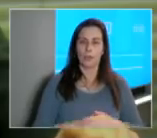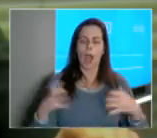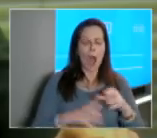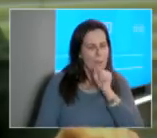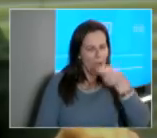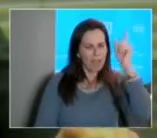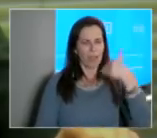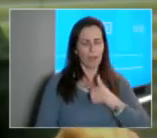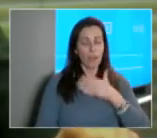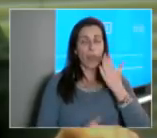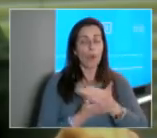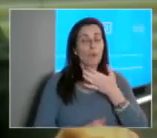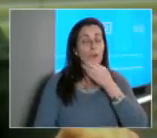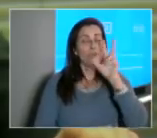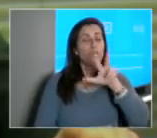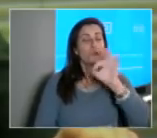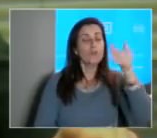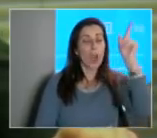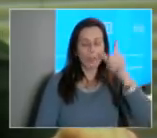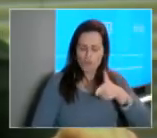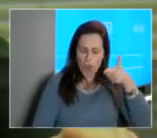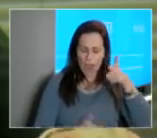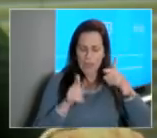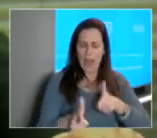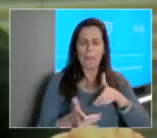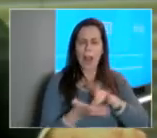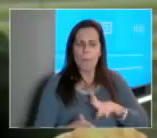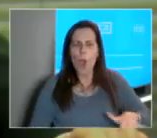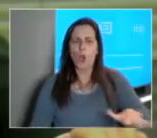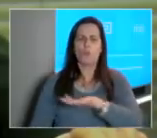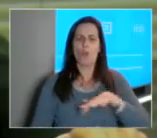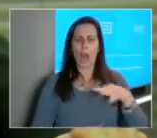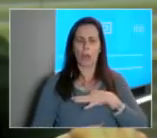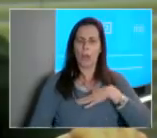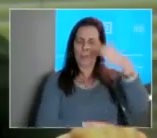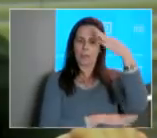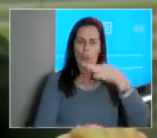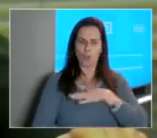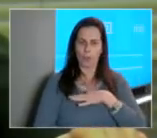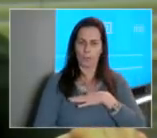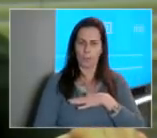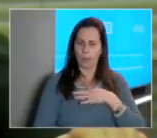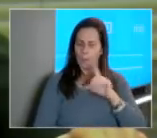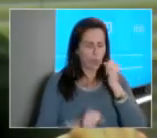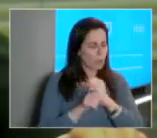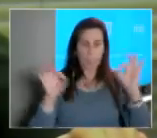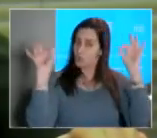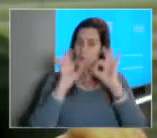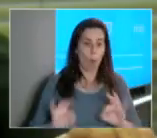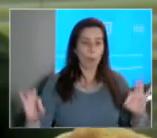עתיק, בין 3,500 שנה, שנלחם על מקומו תחת השמש ועל מולדתו. ואני לא אעשה שום